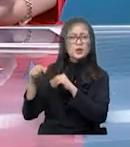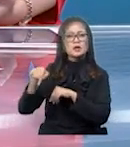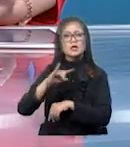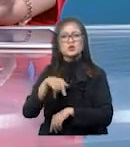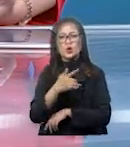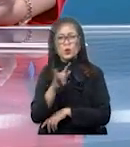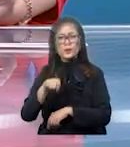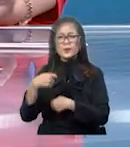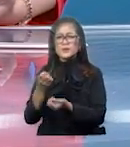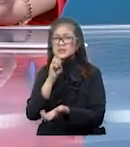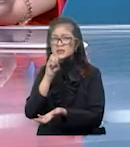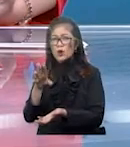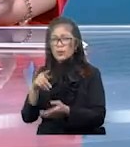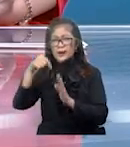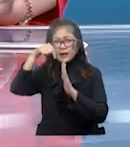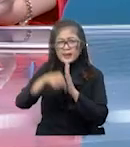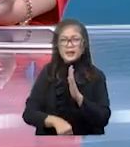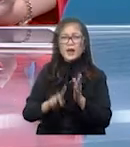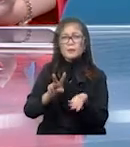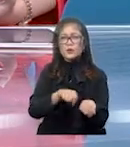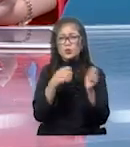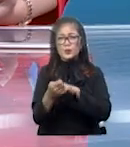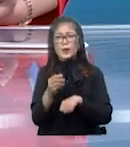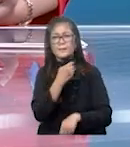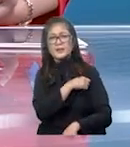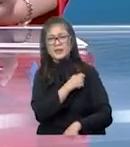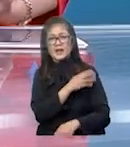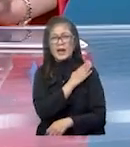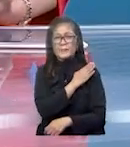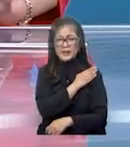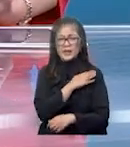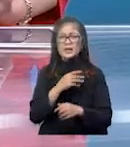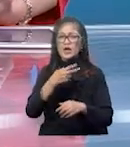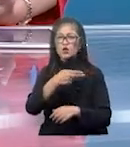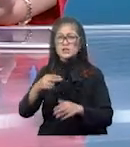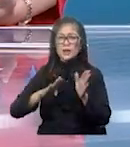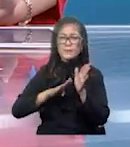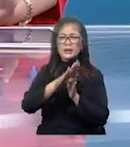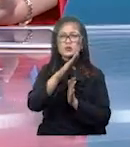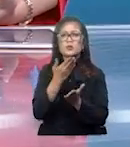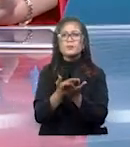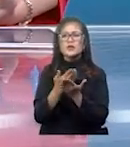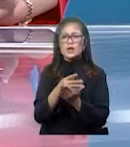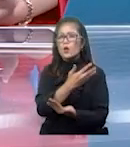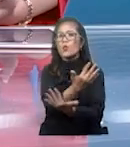memberikan jawaban yang spesifik terkait reshuffle jajaran Menteri Kabinet Indonesia Maju dan meminta publik untuk